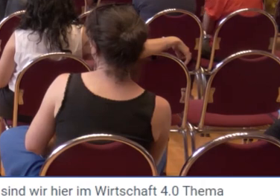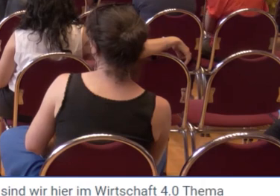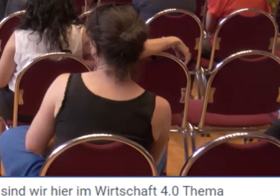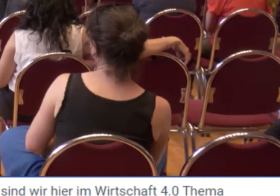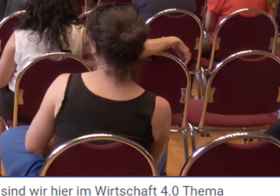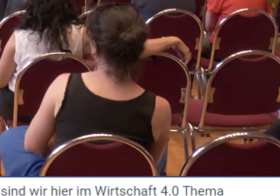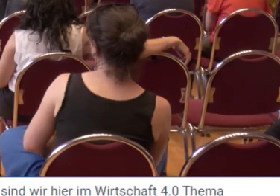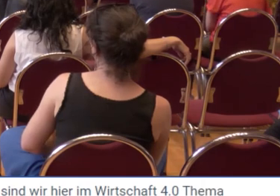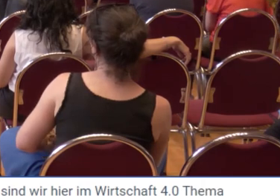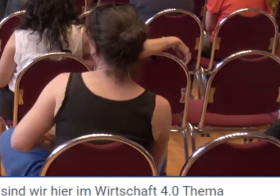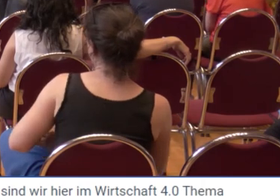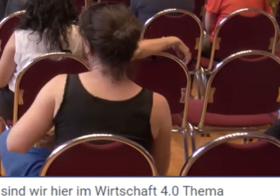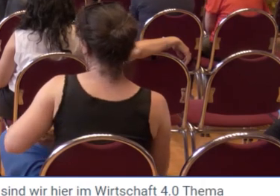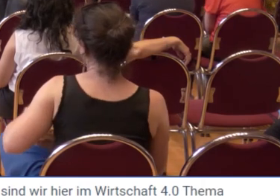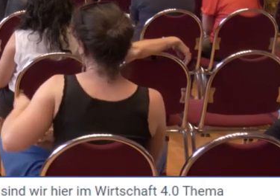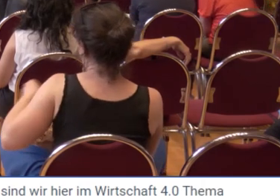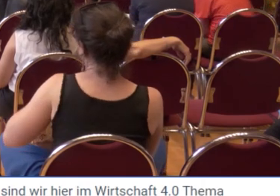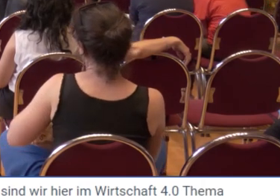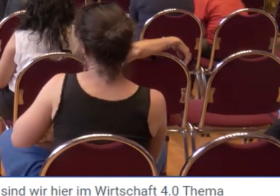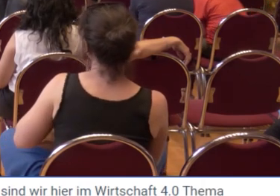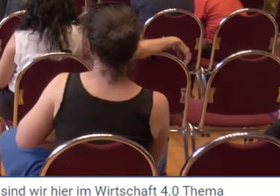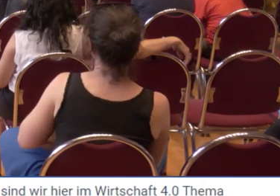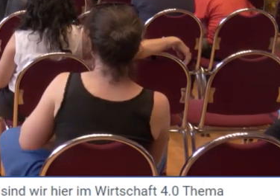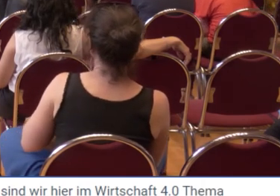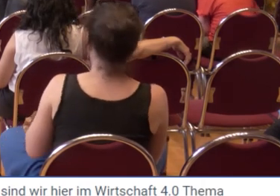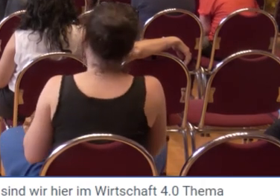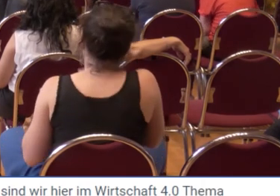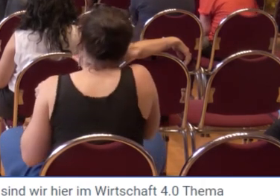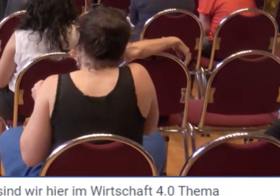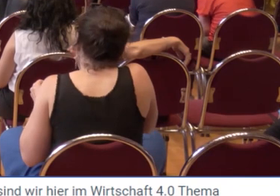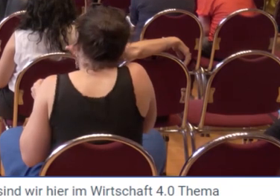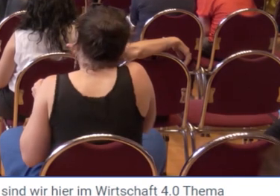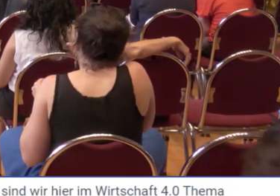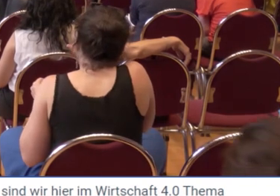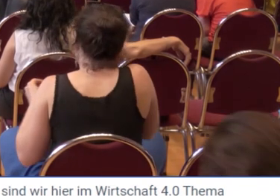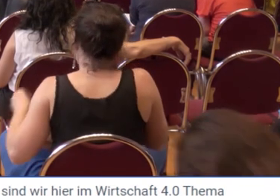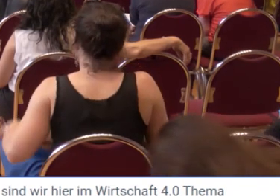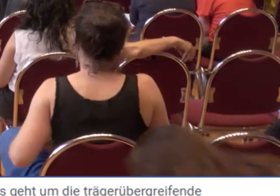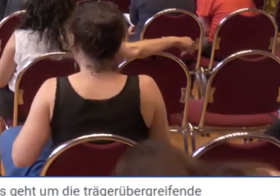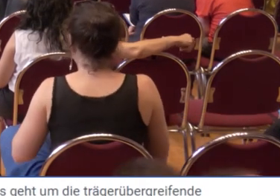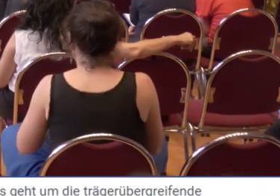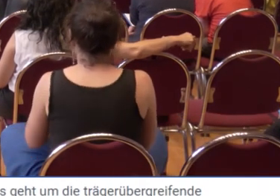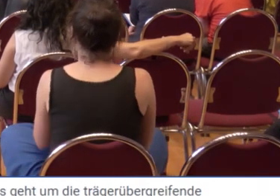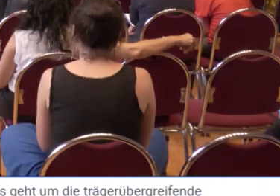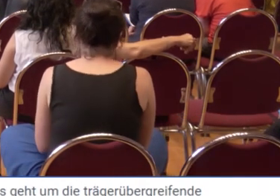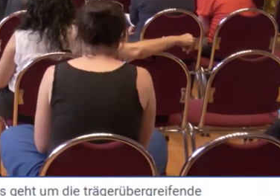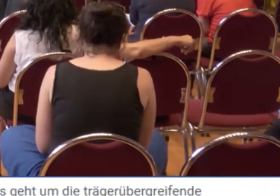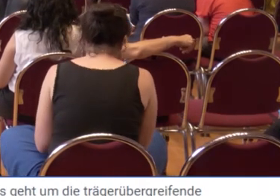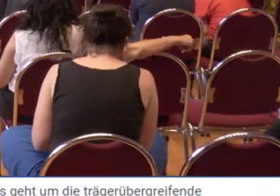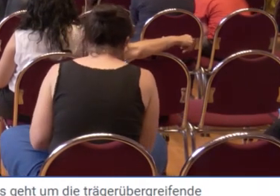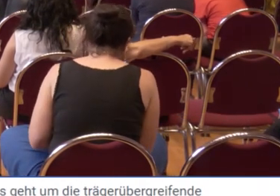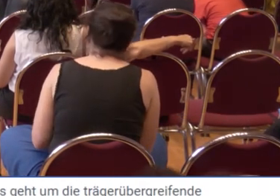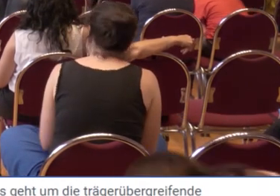übergreifende bedarfsfeststellung über gesamtplanverfahren und über leistungsgewehrung aus einer Hand